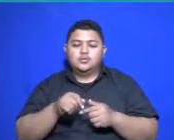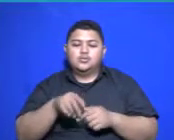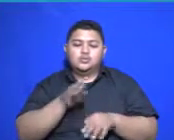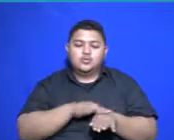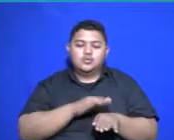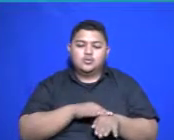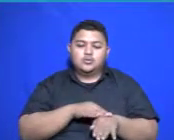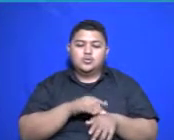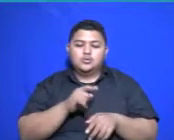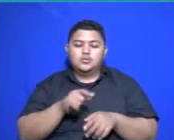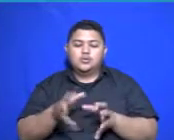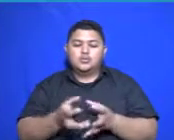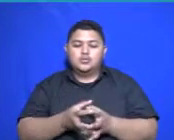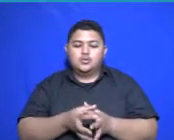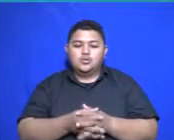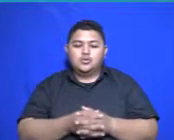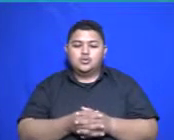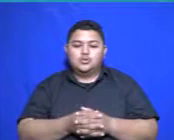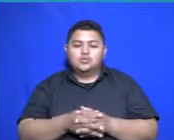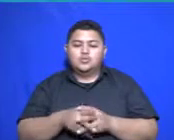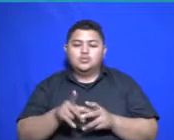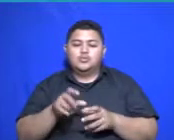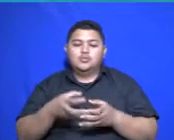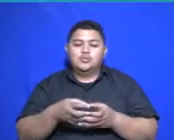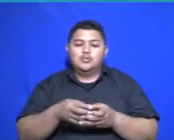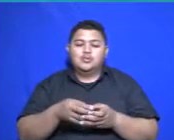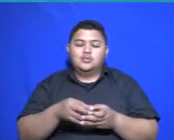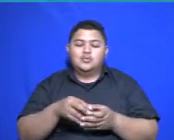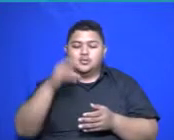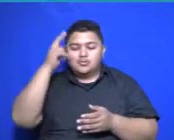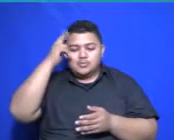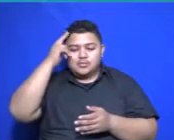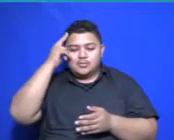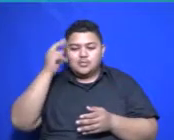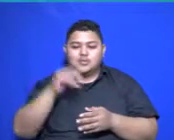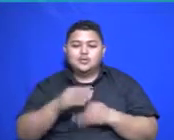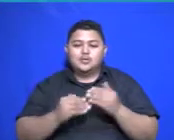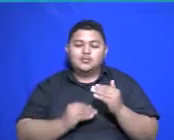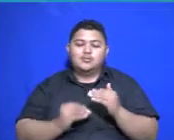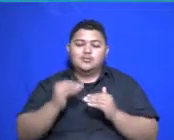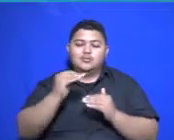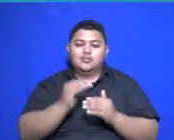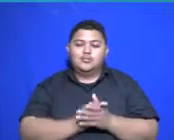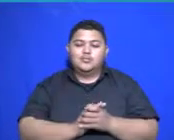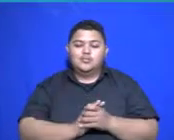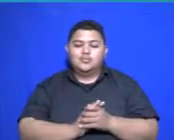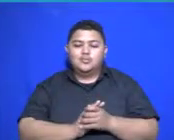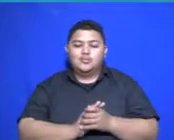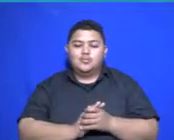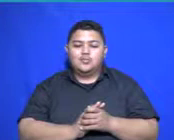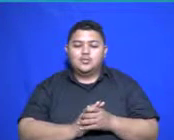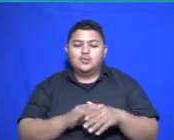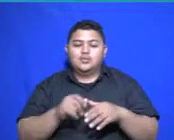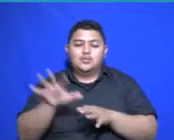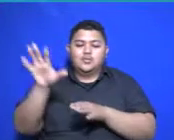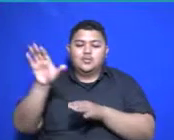yang dikelola oleh pemerintah juga mengalami peningkatan pesat dalam jumlah pengunjung, yaitu